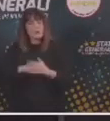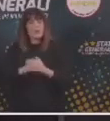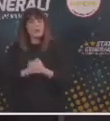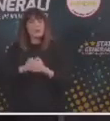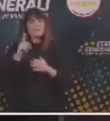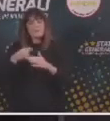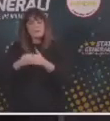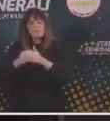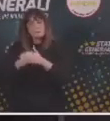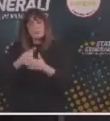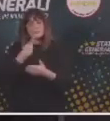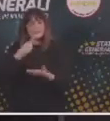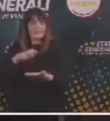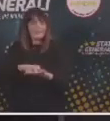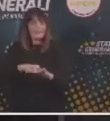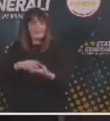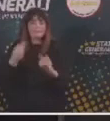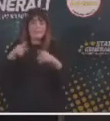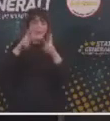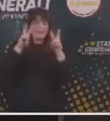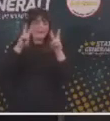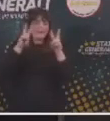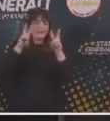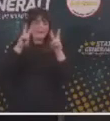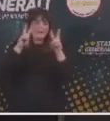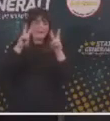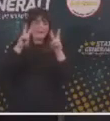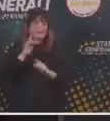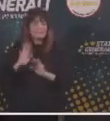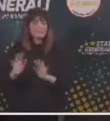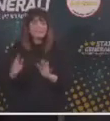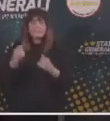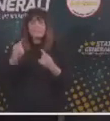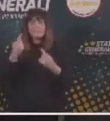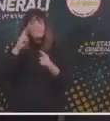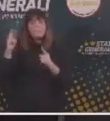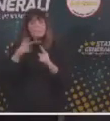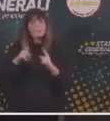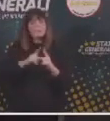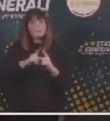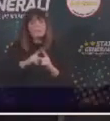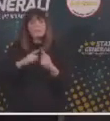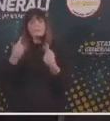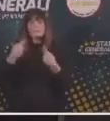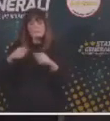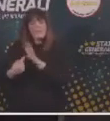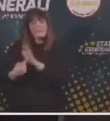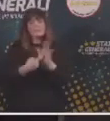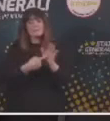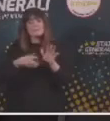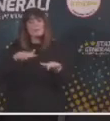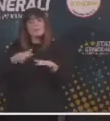i nostri temi di sempre è ancora una volta questa dal mio punto di vista è la dimostrazione che il movimento 5 stelle